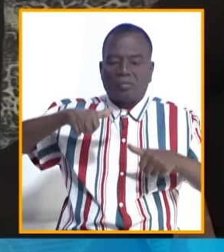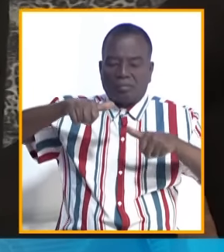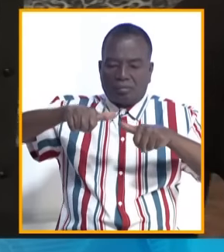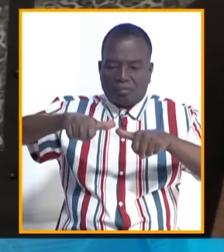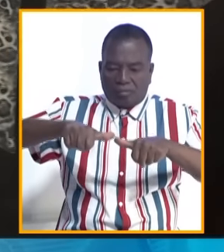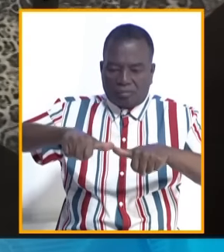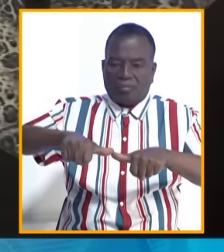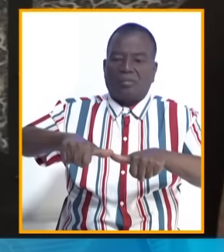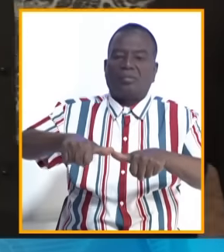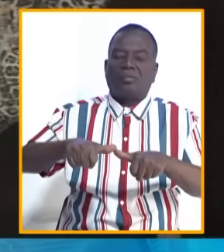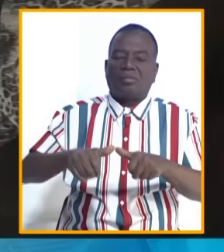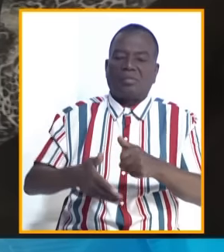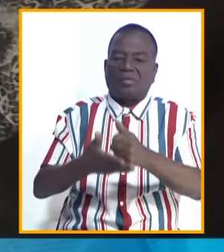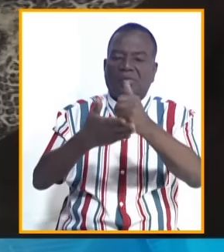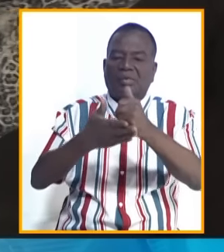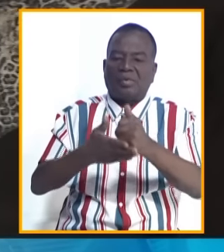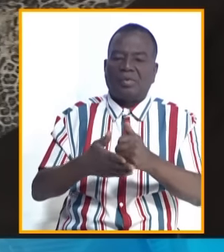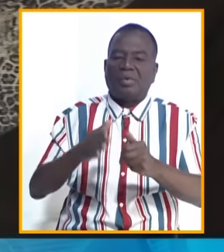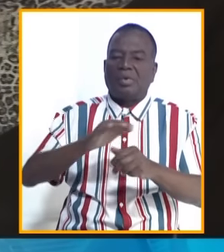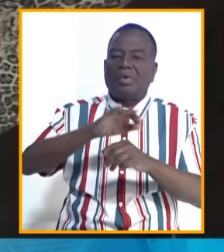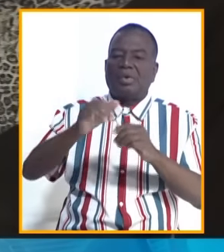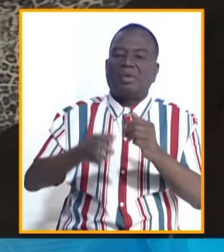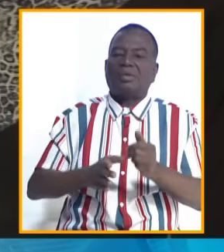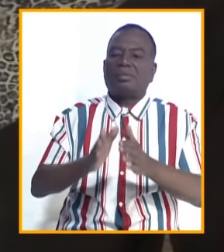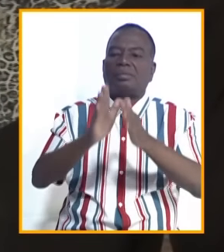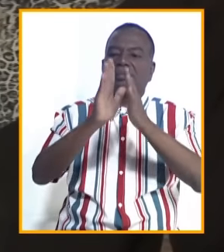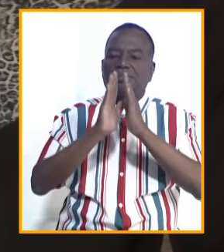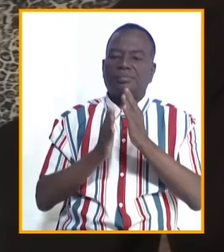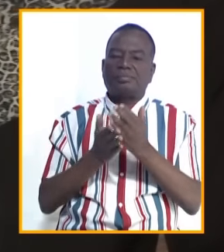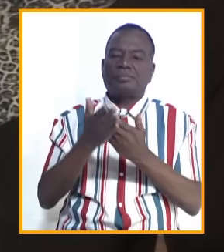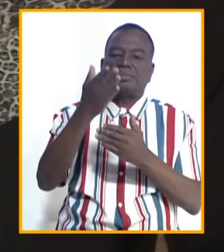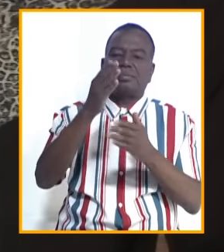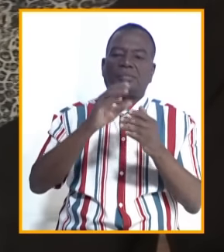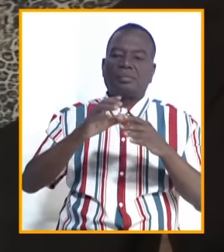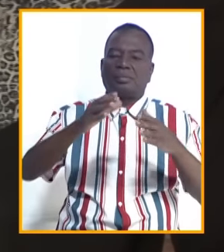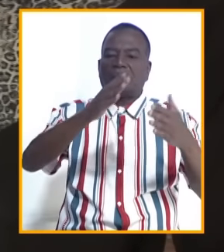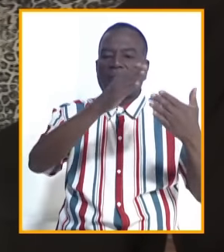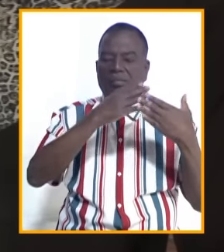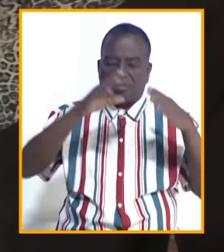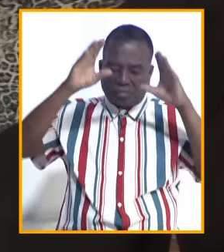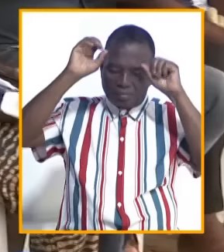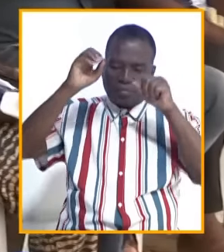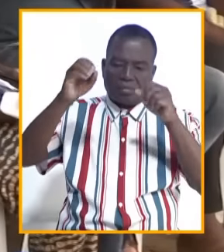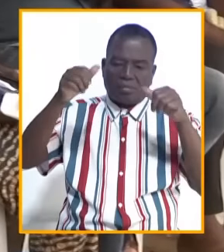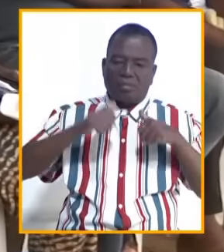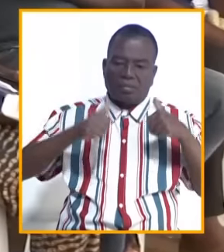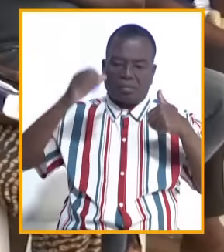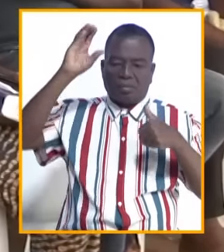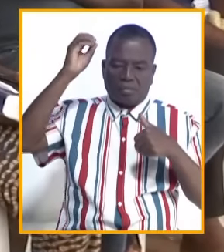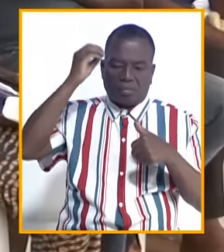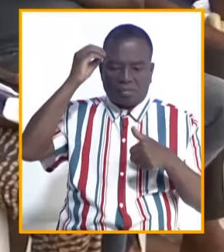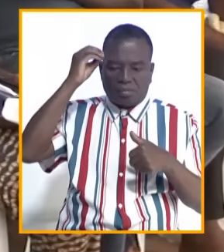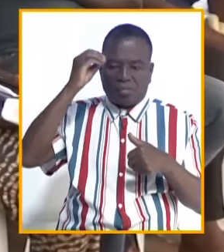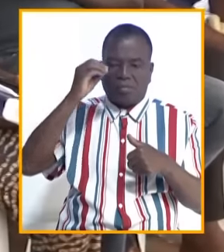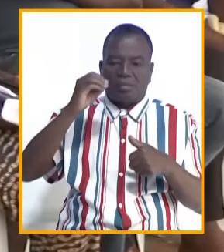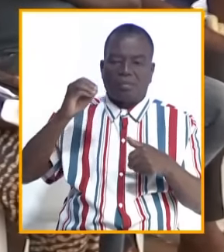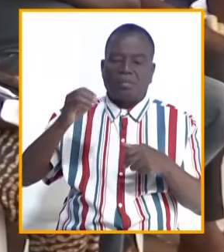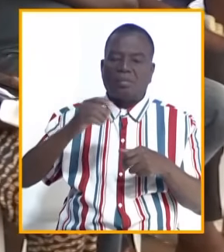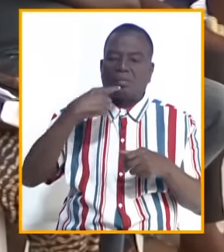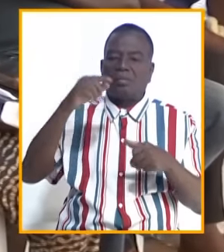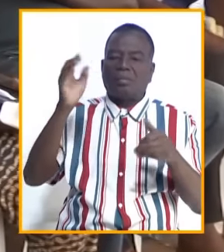accompagné la jeunesse de Yopougon. C'est pour appuyer la cohésion sociale